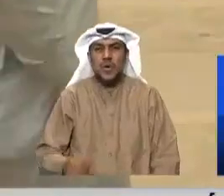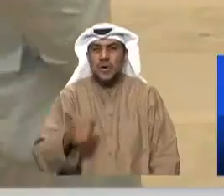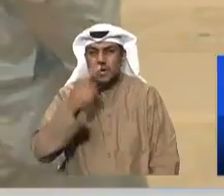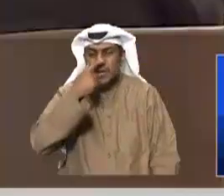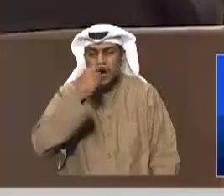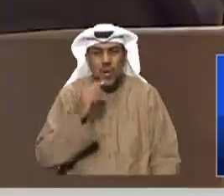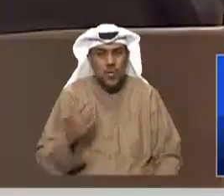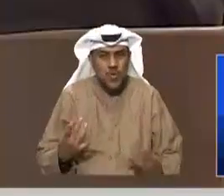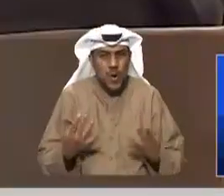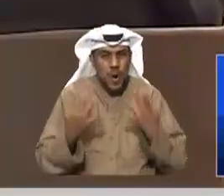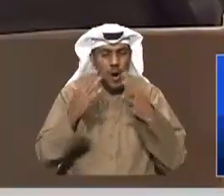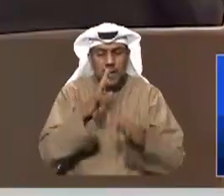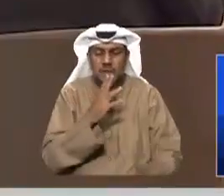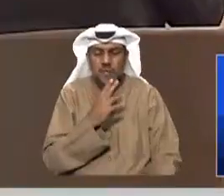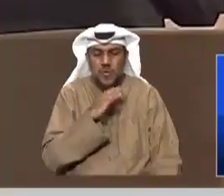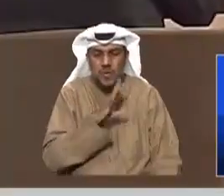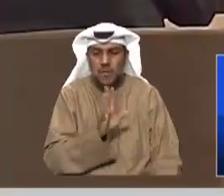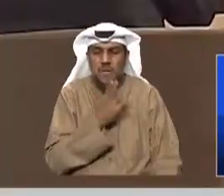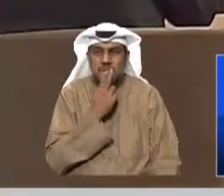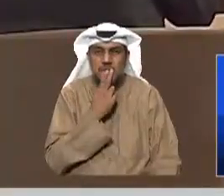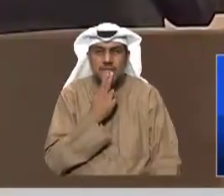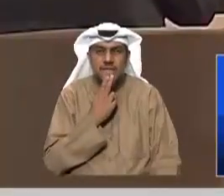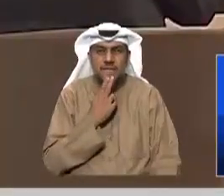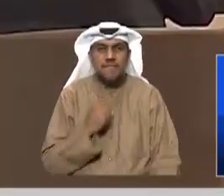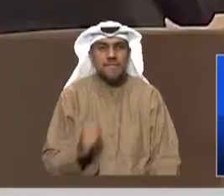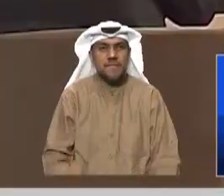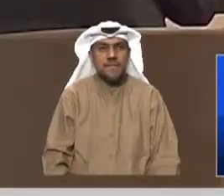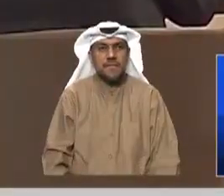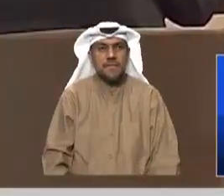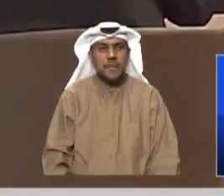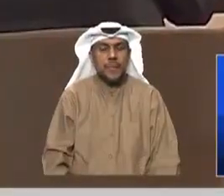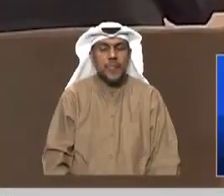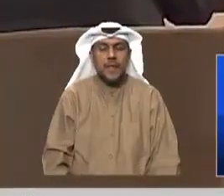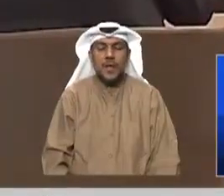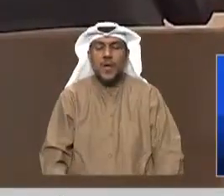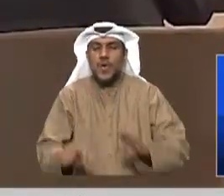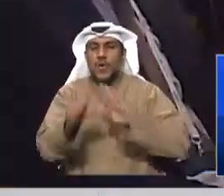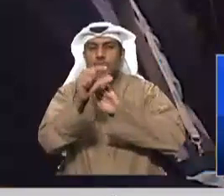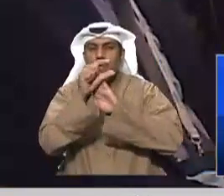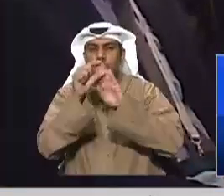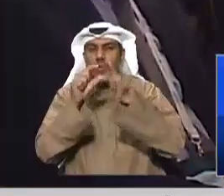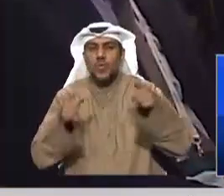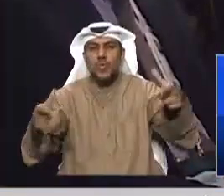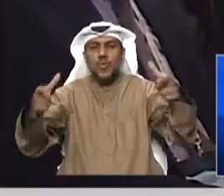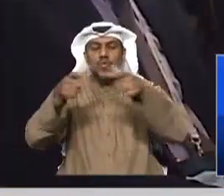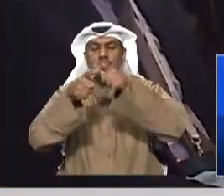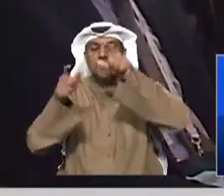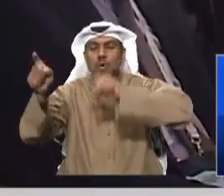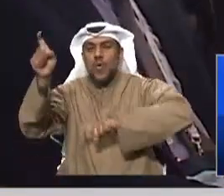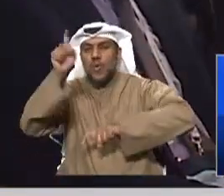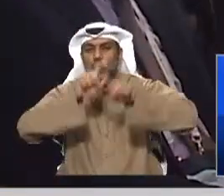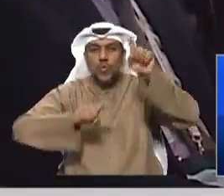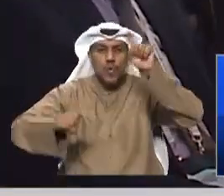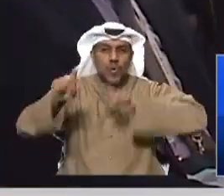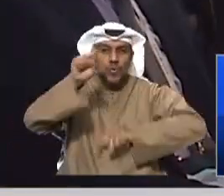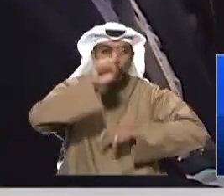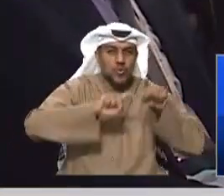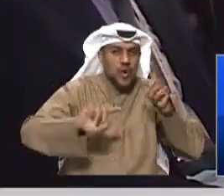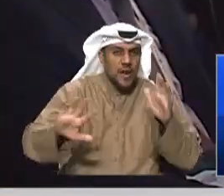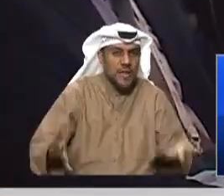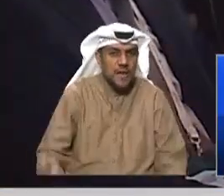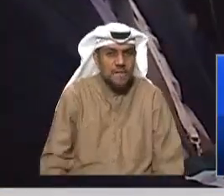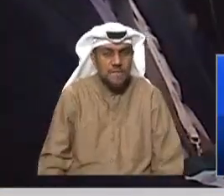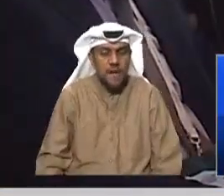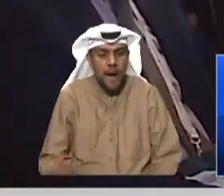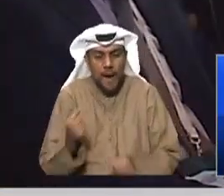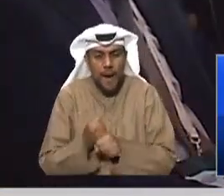في المنطقة. وتطرق الاجتماع إلى مجموعة من الموضوعات الملحة، منها تنمية المنطقة وزيادة